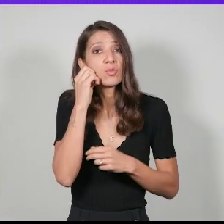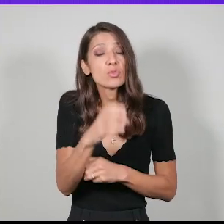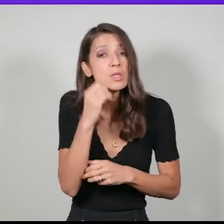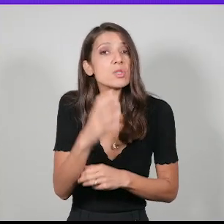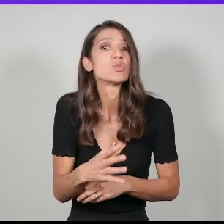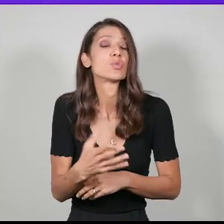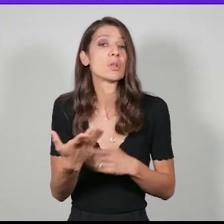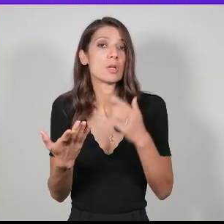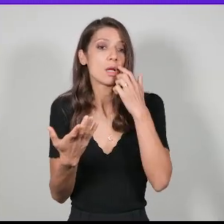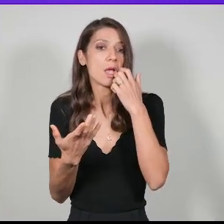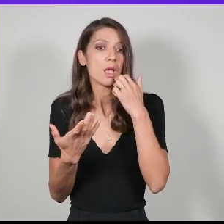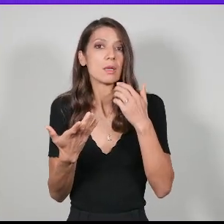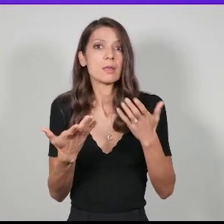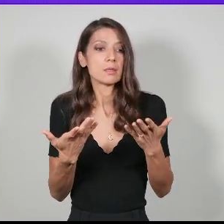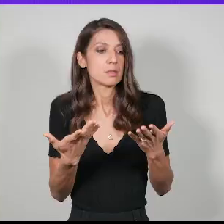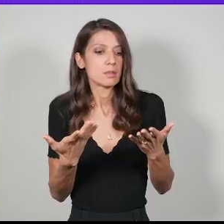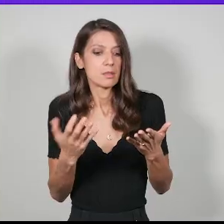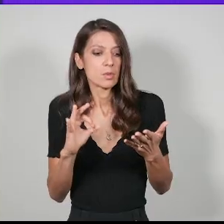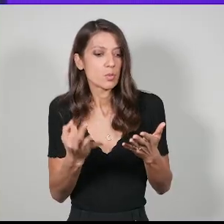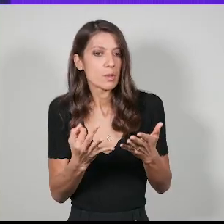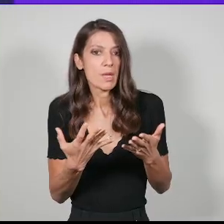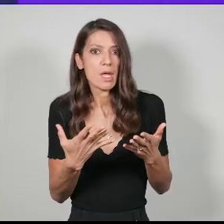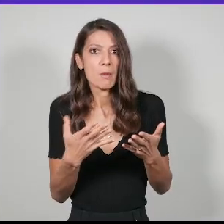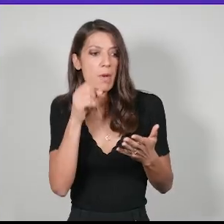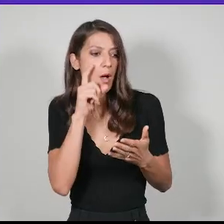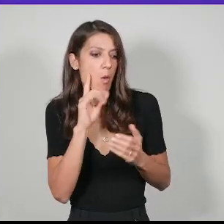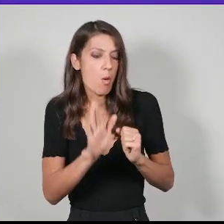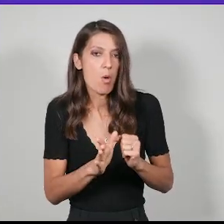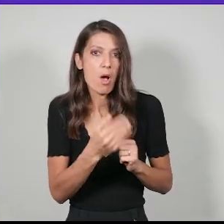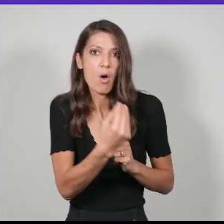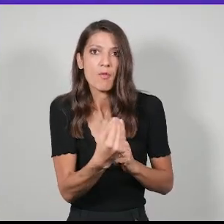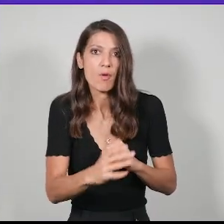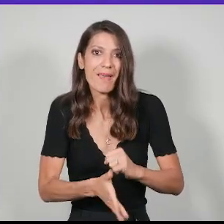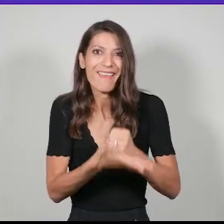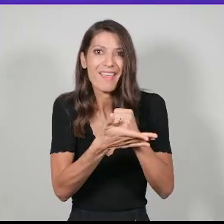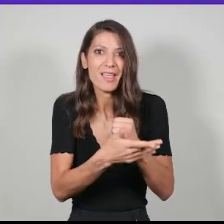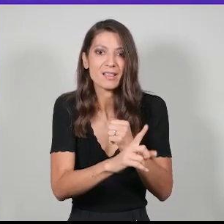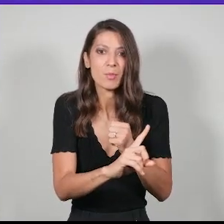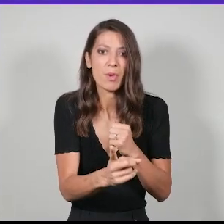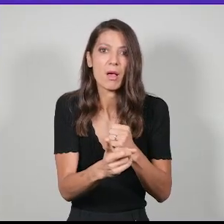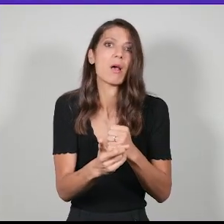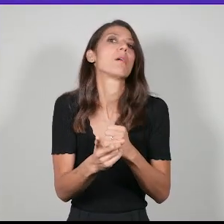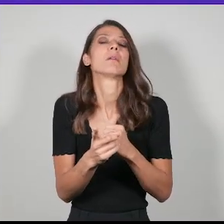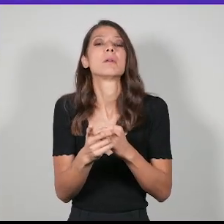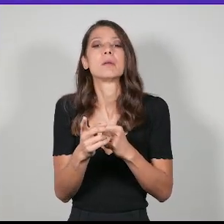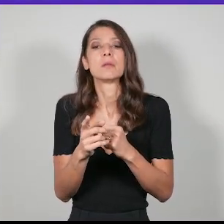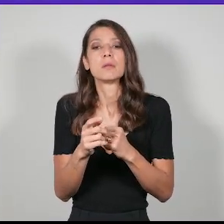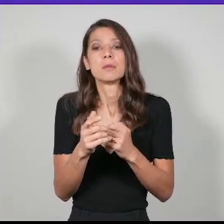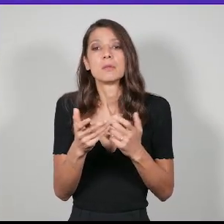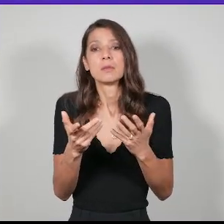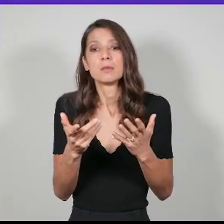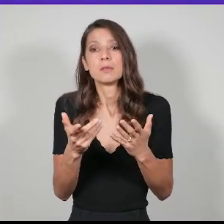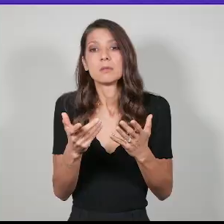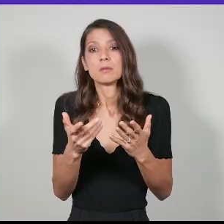la vie quotidienne. Quelle est l'aide apportée par les parents ? Ça ne colle pas aux typologies actuelles, à la façon dont on